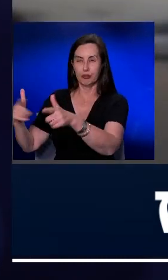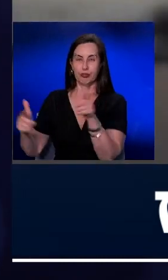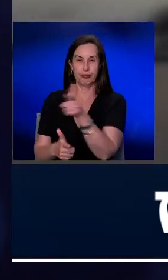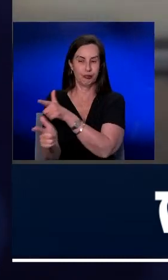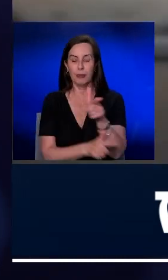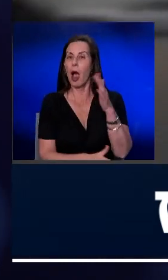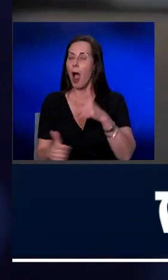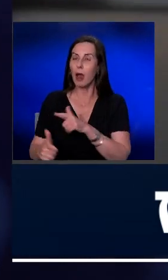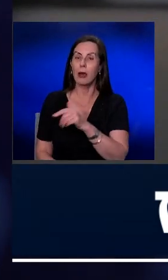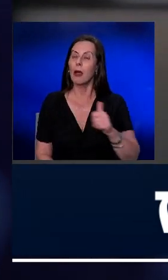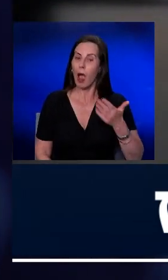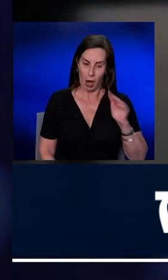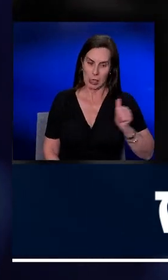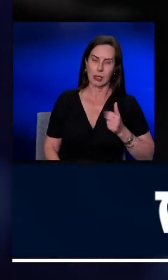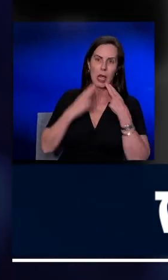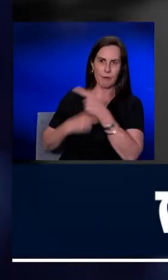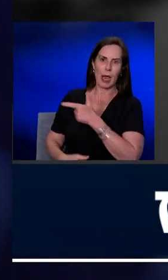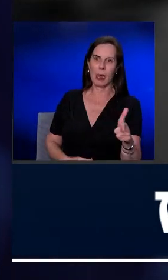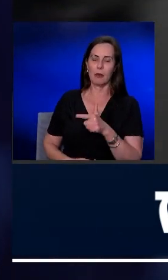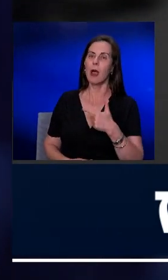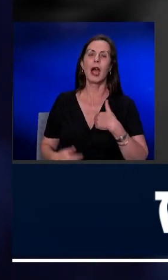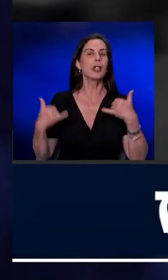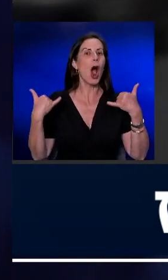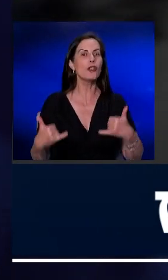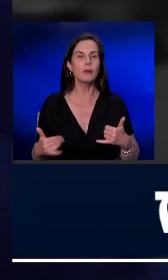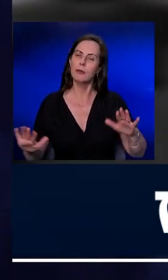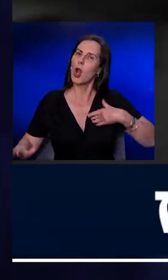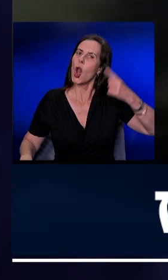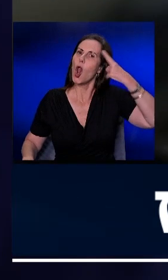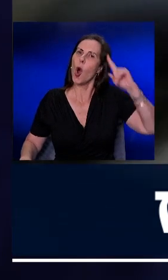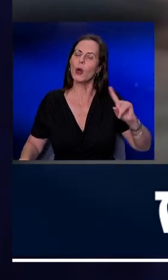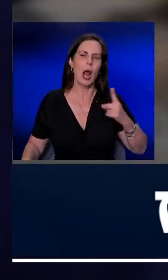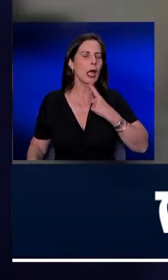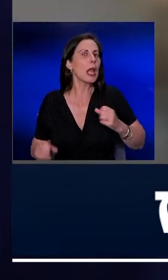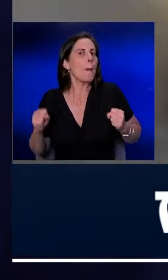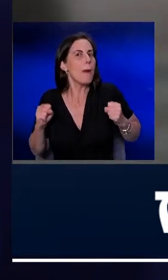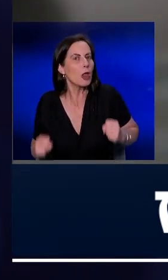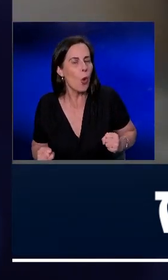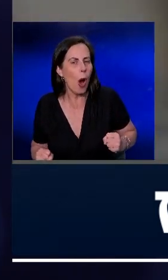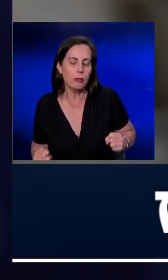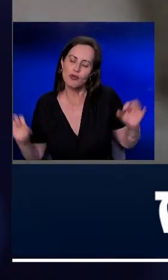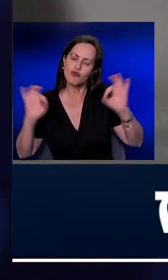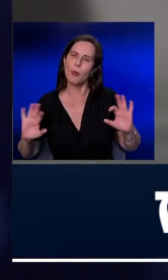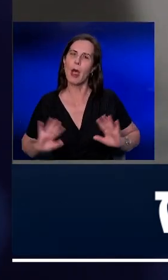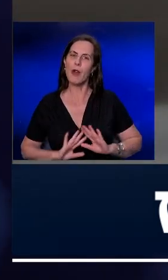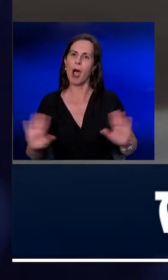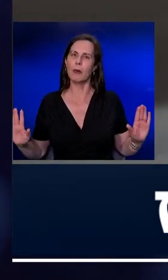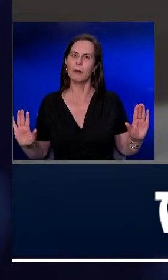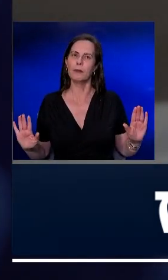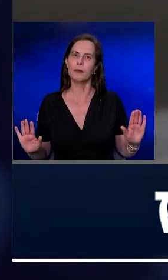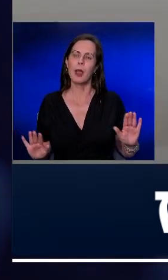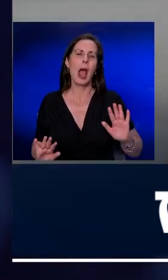ירי של חיילי צה"ל. אני בשלב הזה לא יודע לקבוע בוודאות שום דבר ממה היא